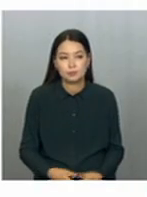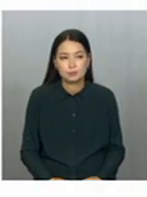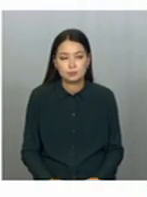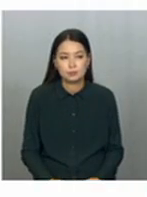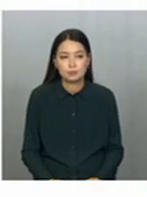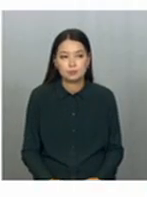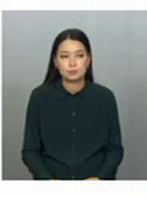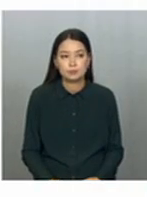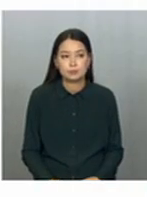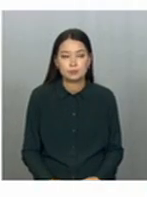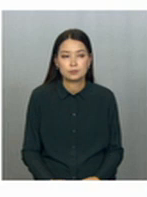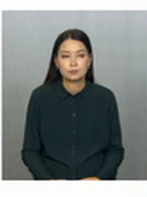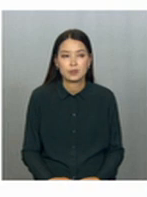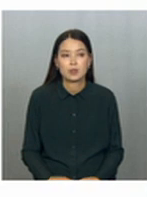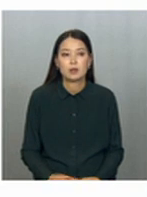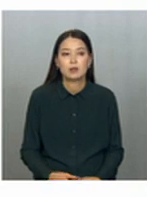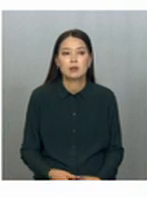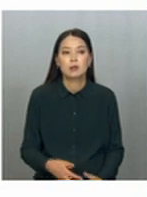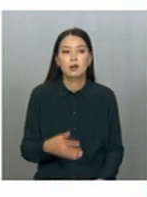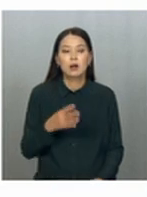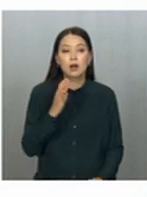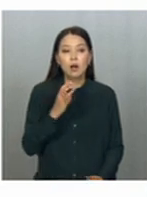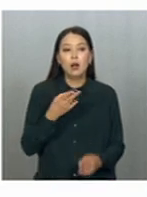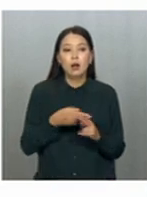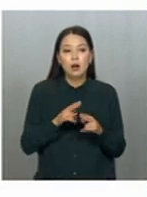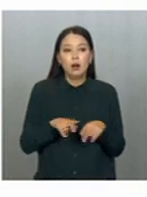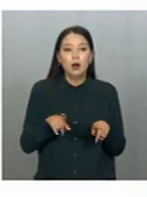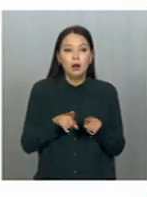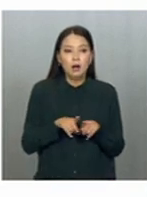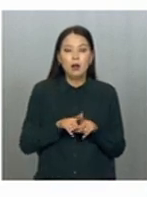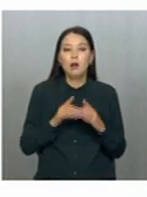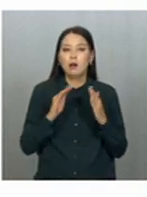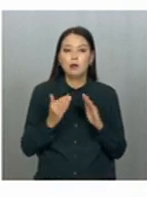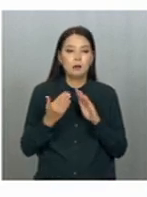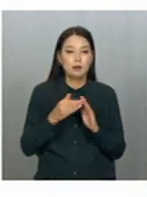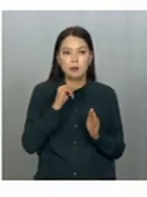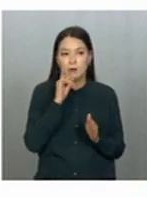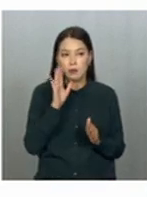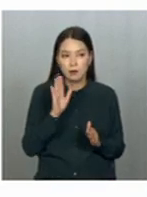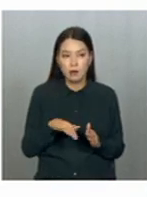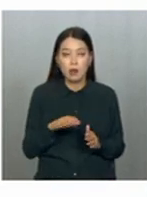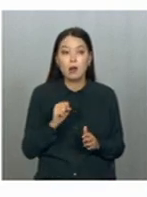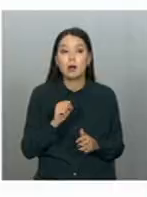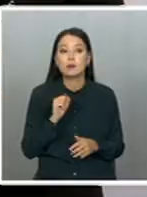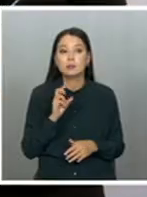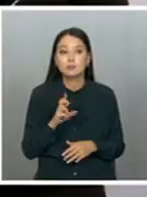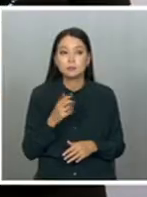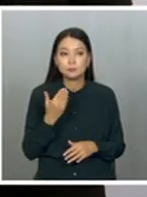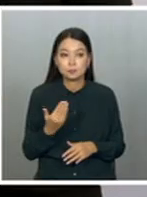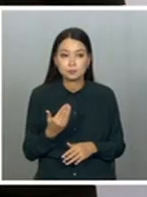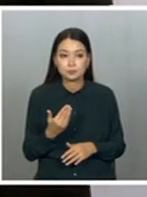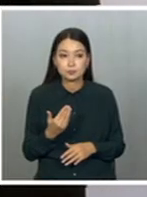А жағдайында ондай қиық пирамида табылмайды. Өйткені 16 3-ке